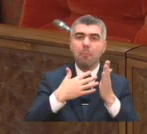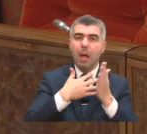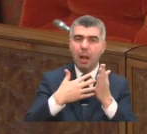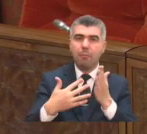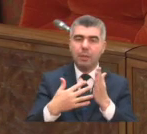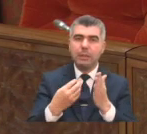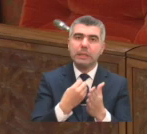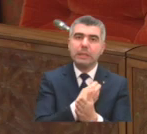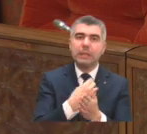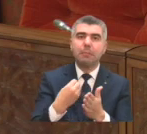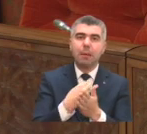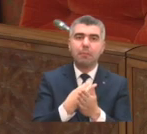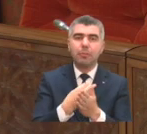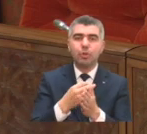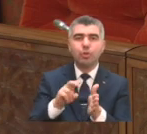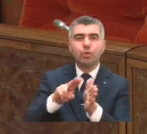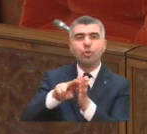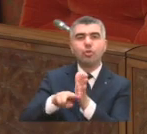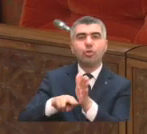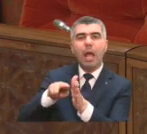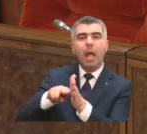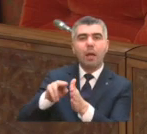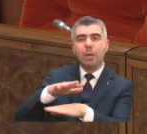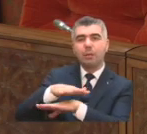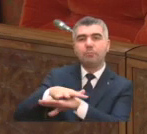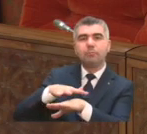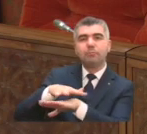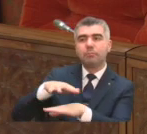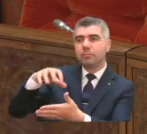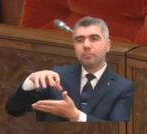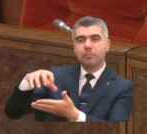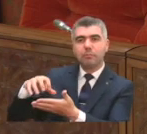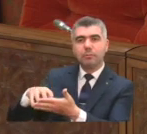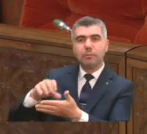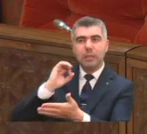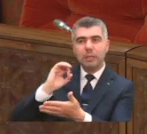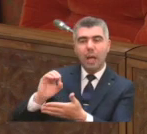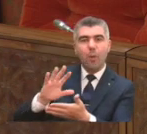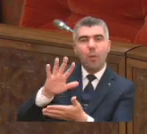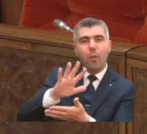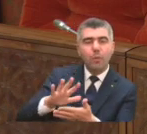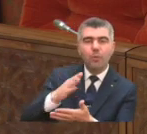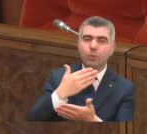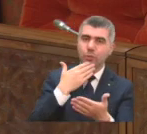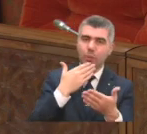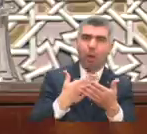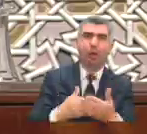غادي يكون كفيل باش يحرك ذاك الموارد البشريه على حسب الحاجيات ديال الجهه. شكرا لك. شكرا السيد الوزير.